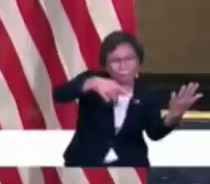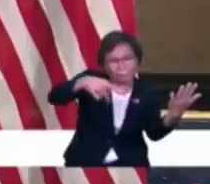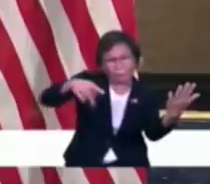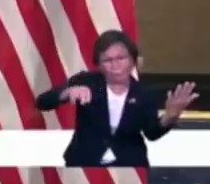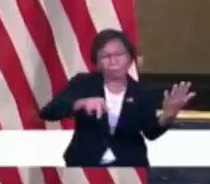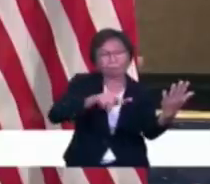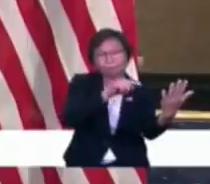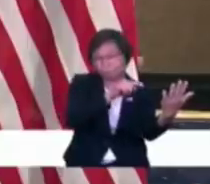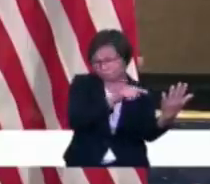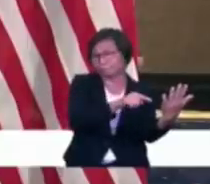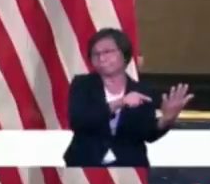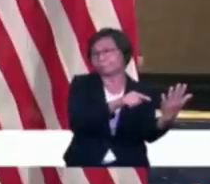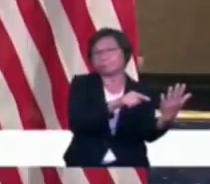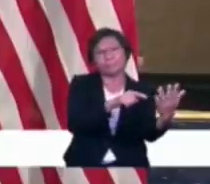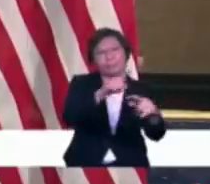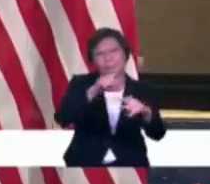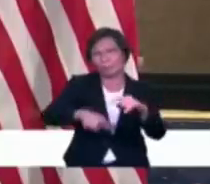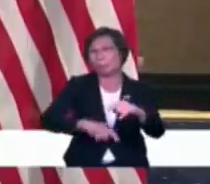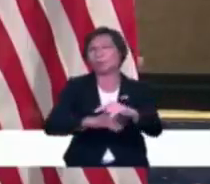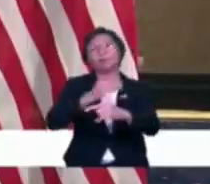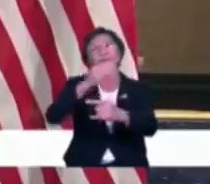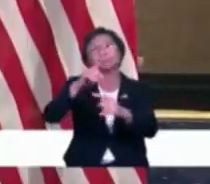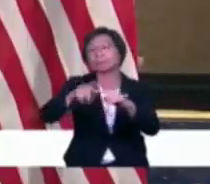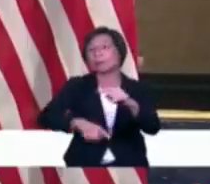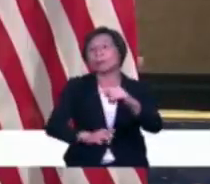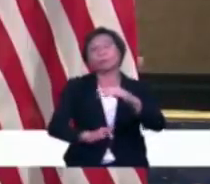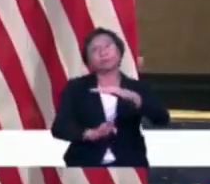negara tidak boleh terbantut.